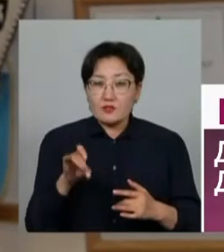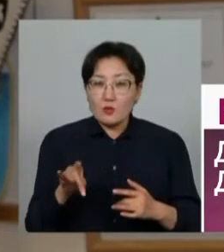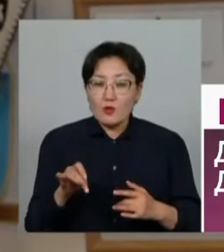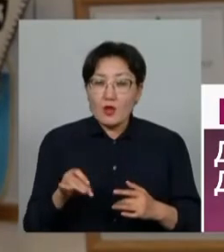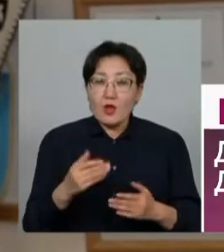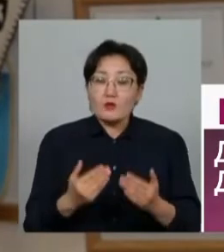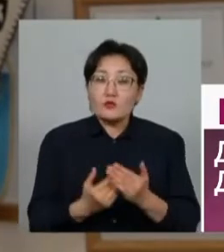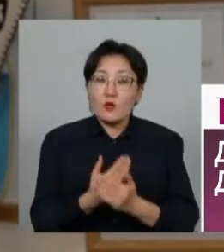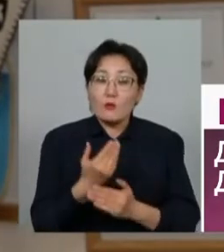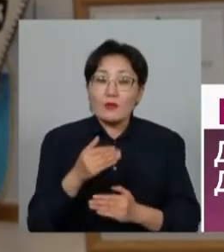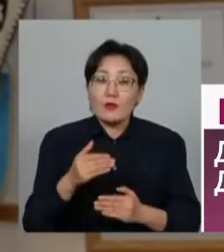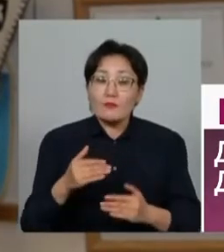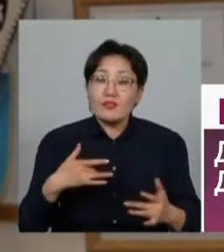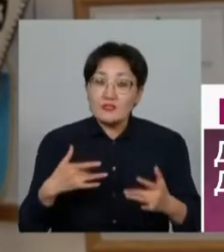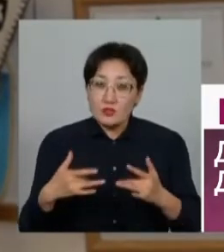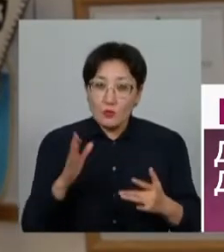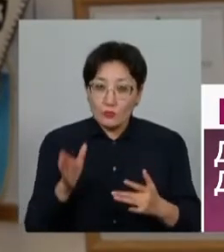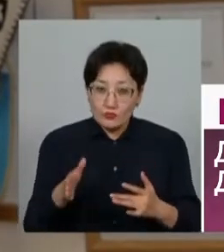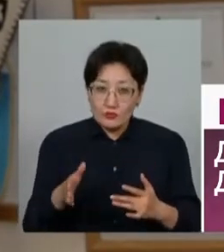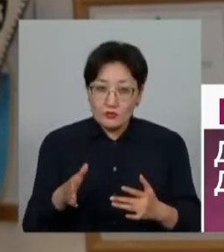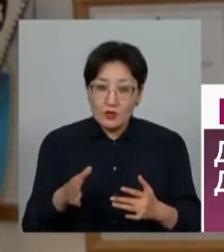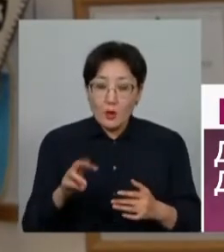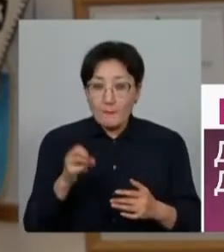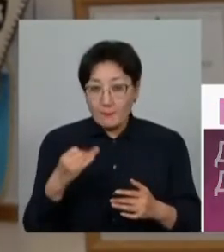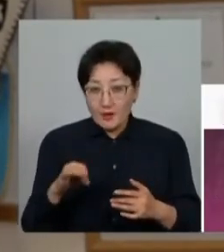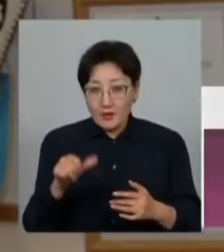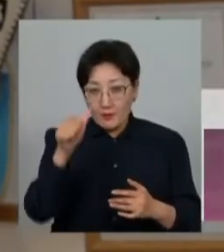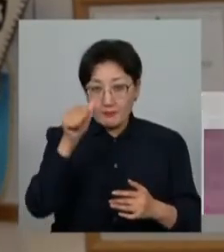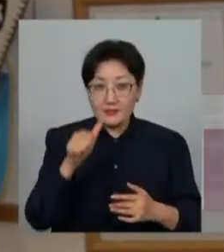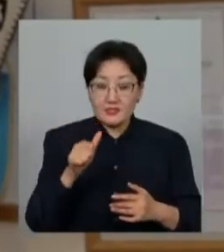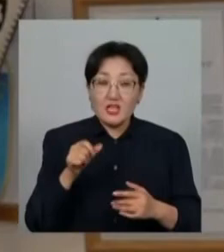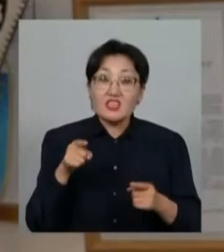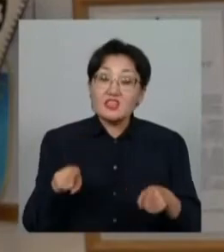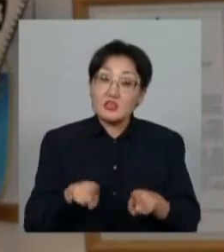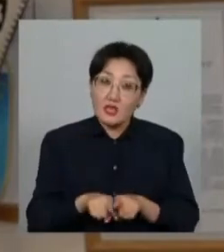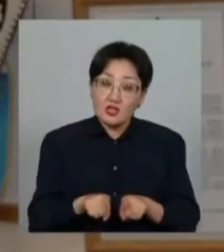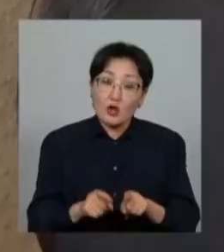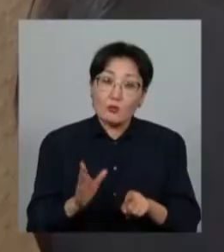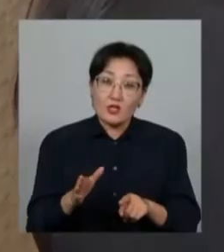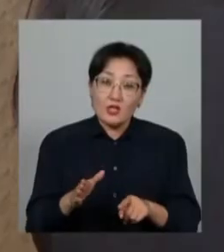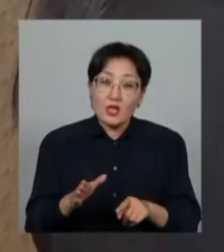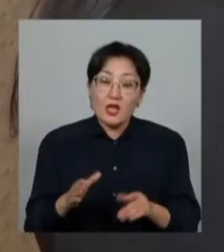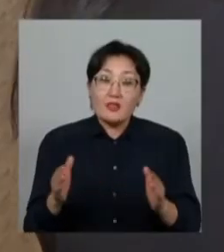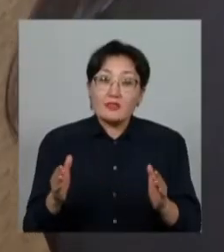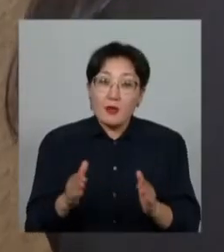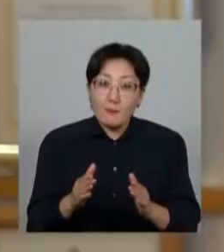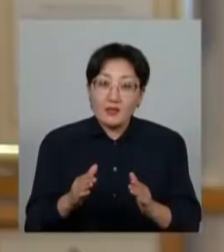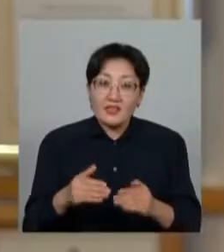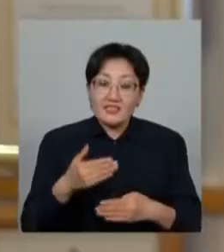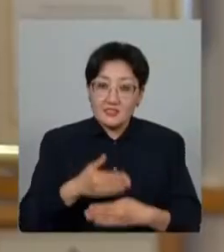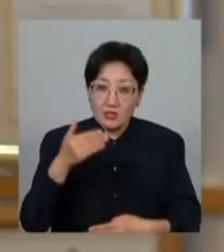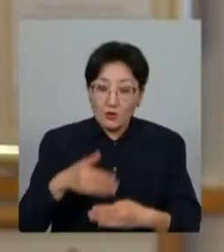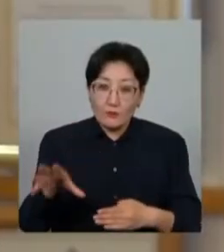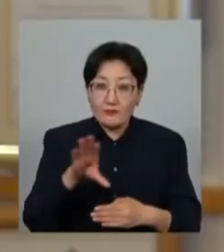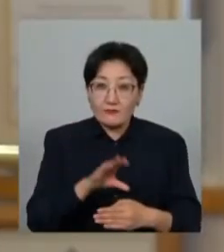премьера, даст Бог, будет в мае месяце. Также будет на малой сцене. Поэтому мы